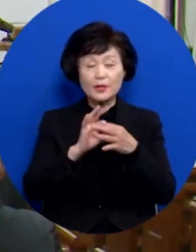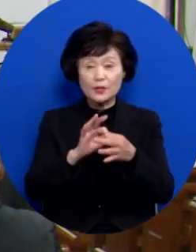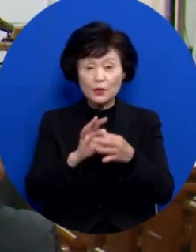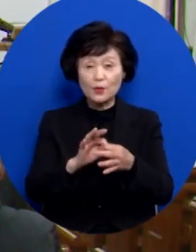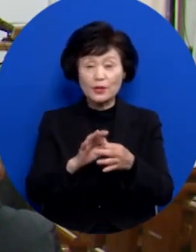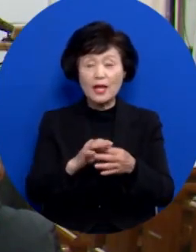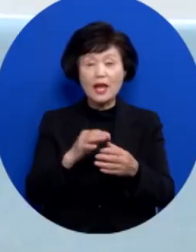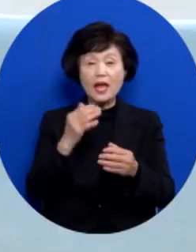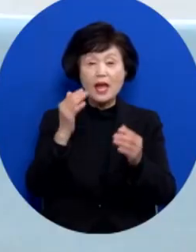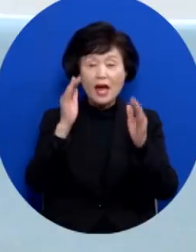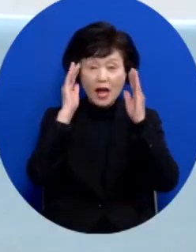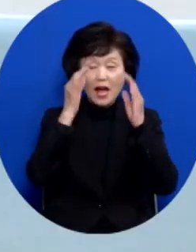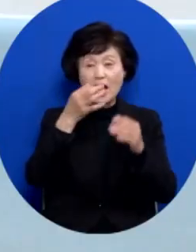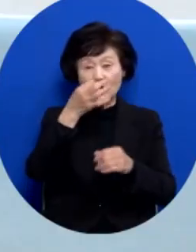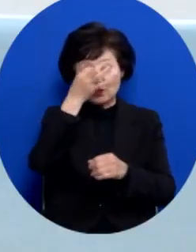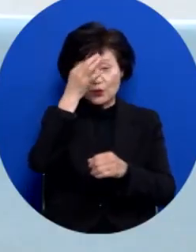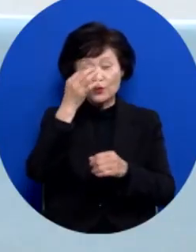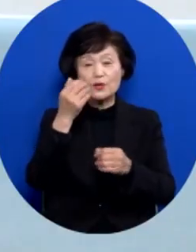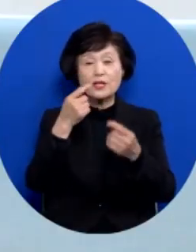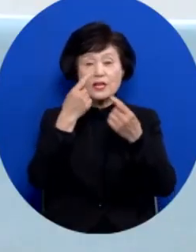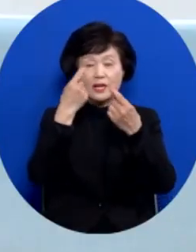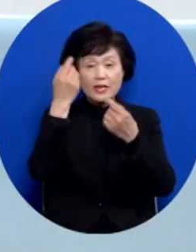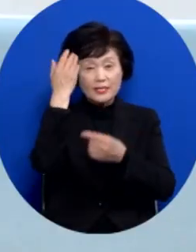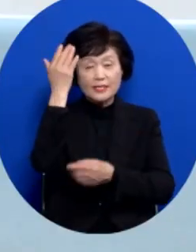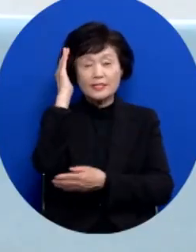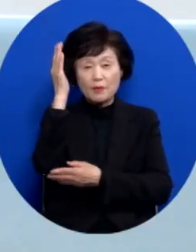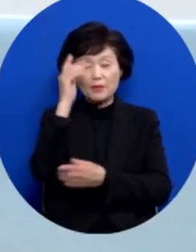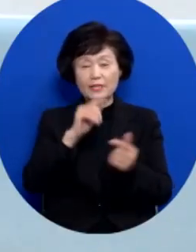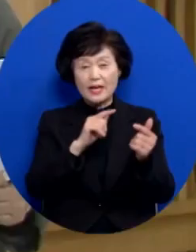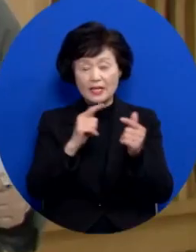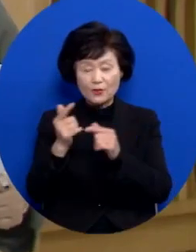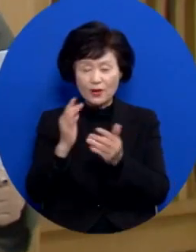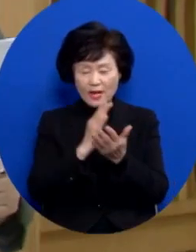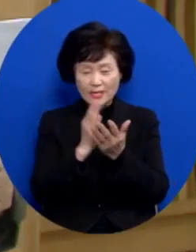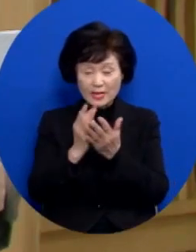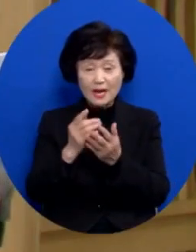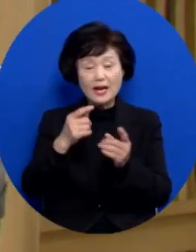선교사 학술 세미나와 구역별 찬송대회 등 다양한 기념 행사를 계획하고 있다고 전했습니다.